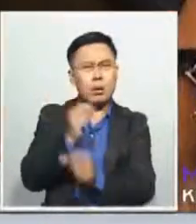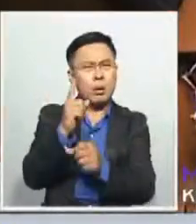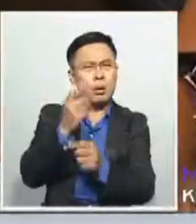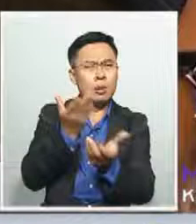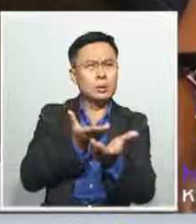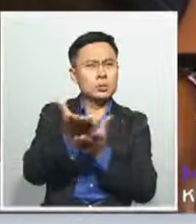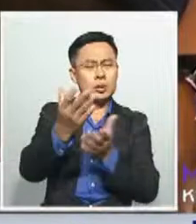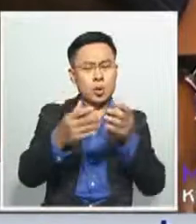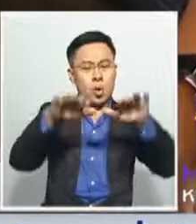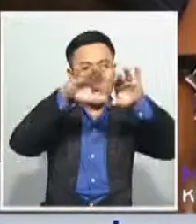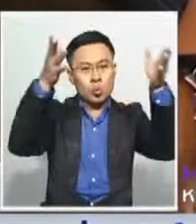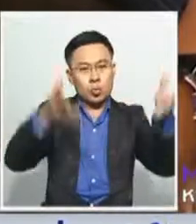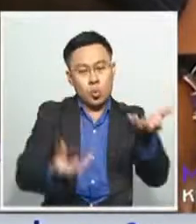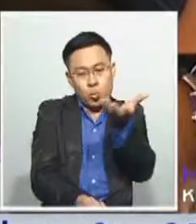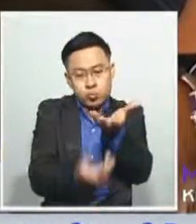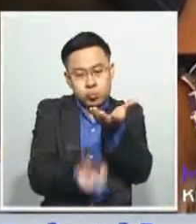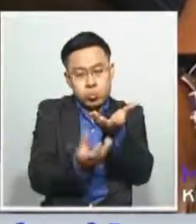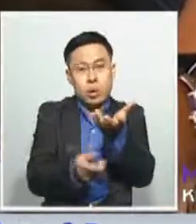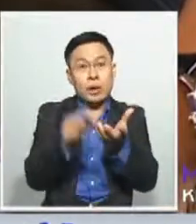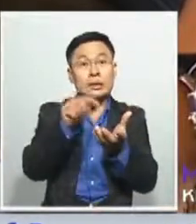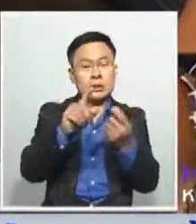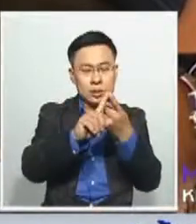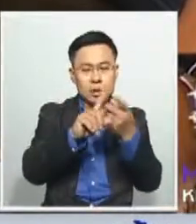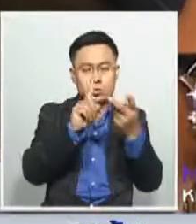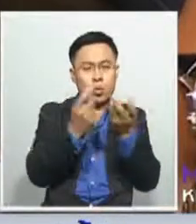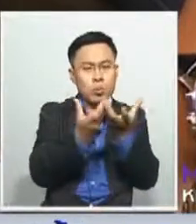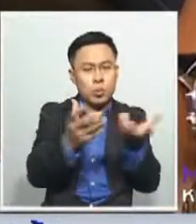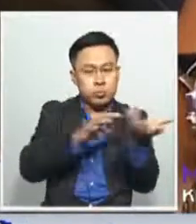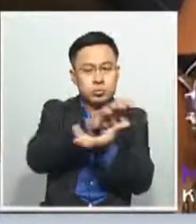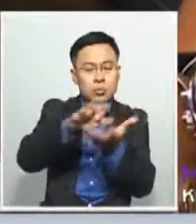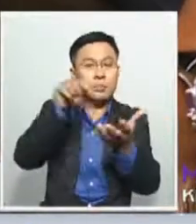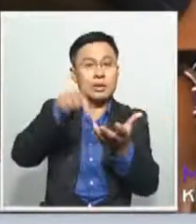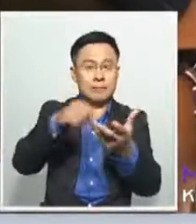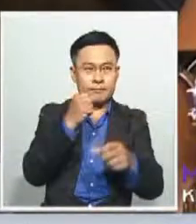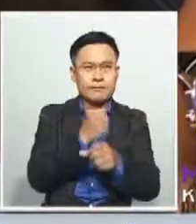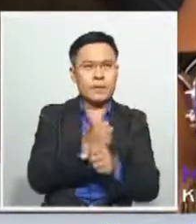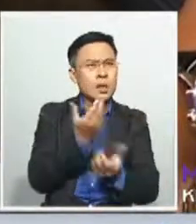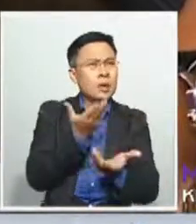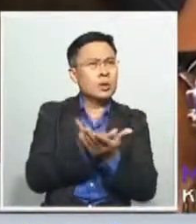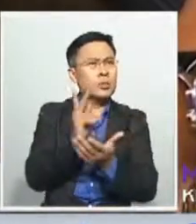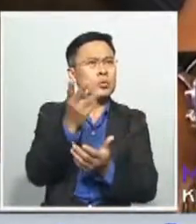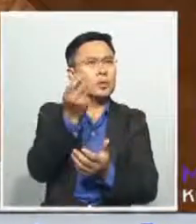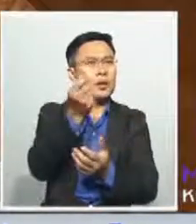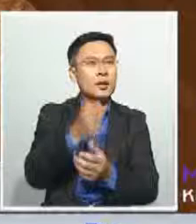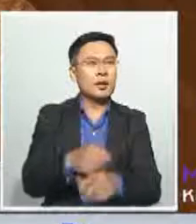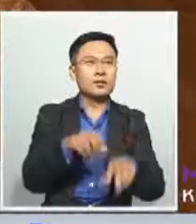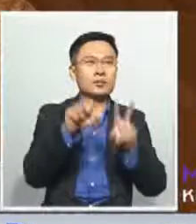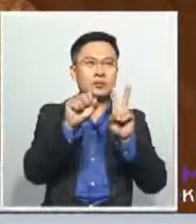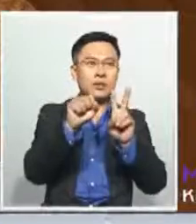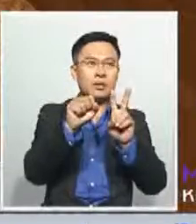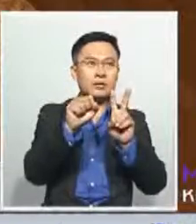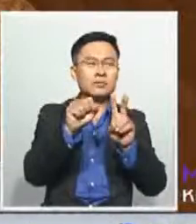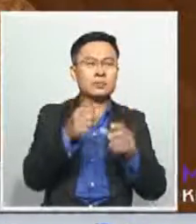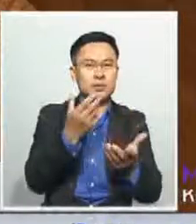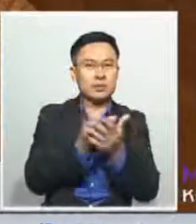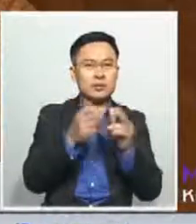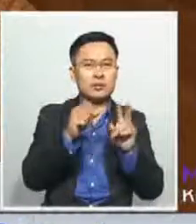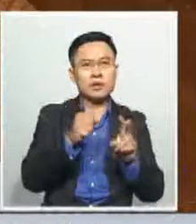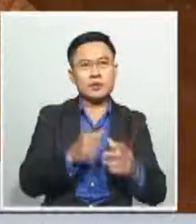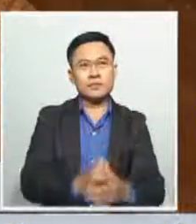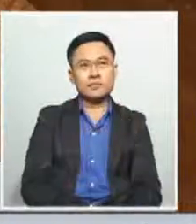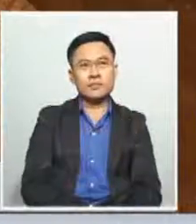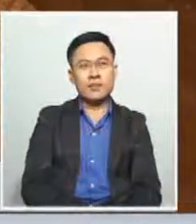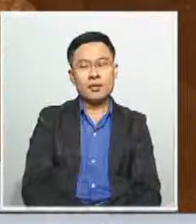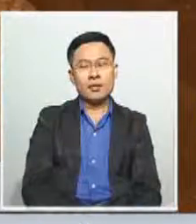าซื้อตู้นึ่งแล้ววัตถุดิบ เหรอ ว ั ตถุดิบ โอ้ยืมมาเยอะไหม สองแสนค่ะ พอไหมสองแสน ก็เป็นนี่ทำไมหัวล้อมี